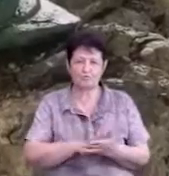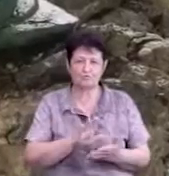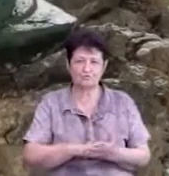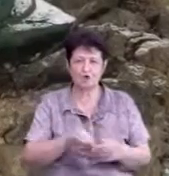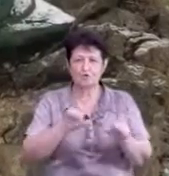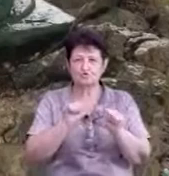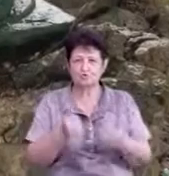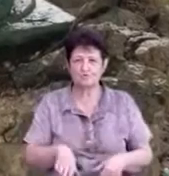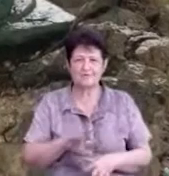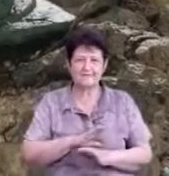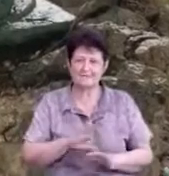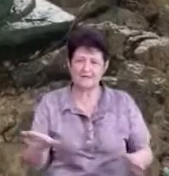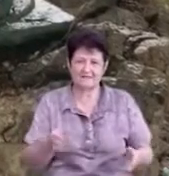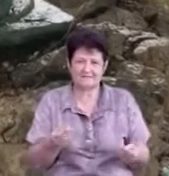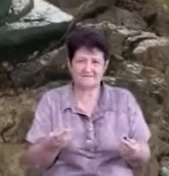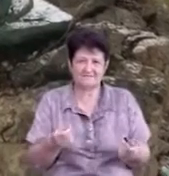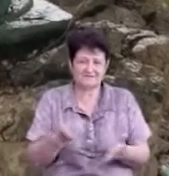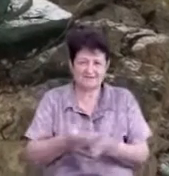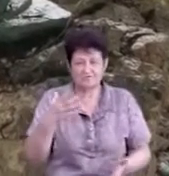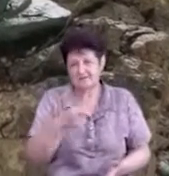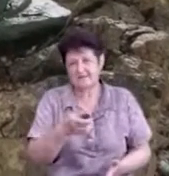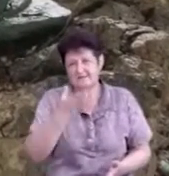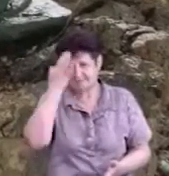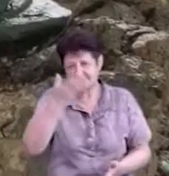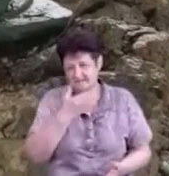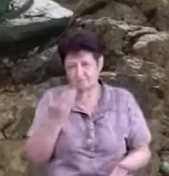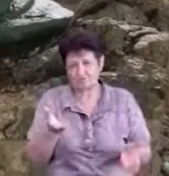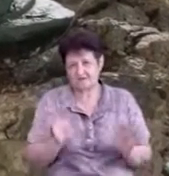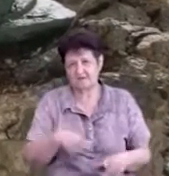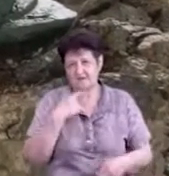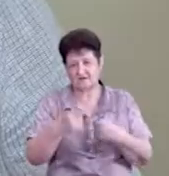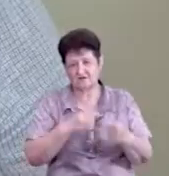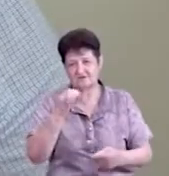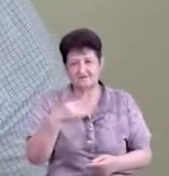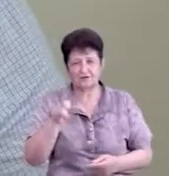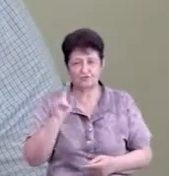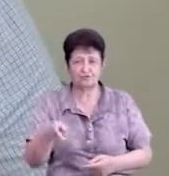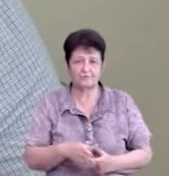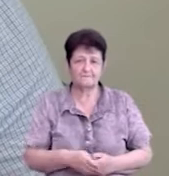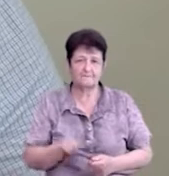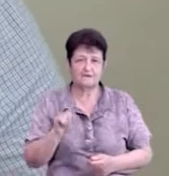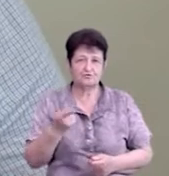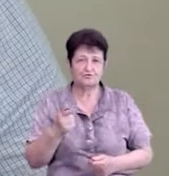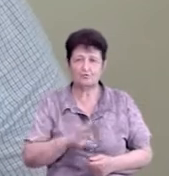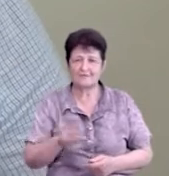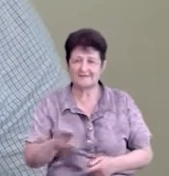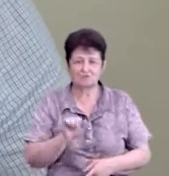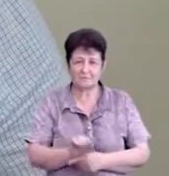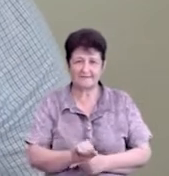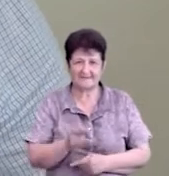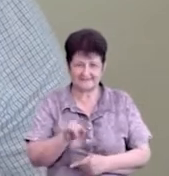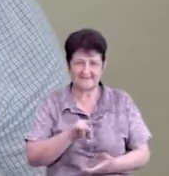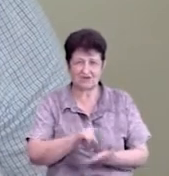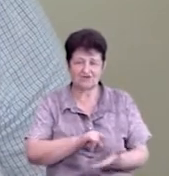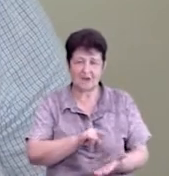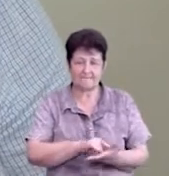Скульптурки не мали жодної цінності, тому не було сенсу їх залишати, каже Олександр Сердюк. Чому не зупинились на жабках?